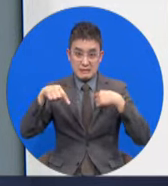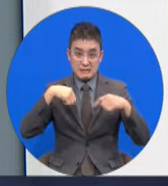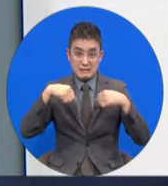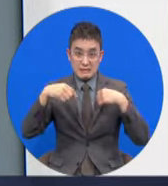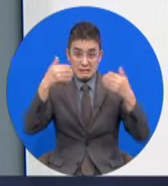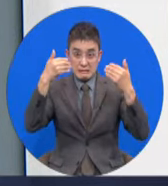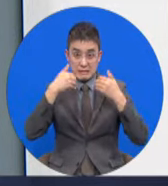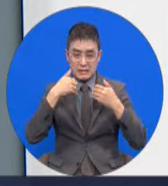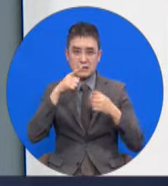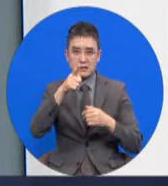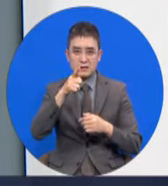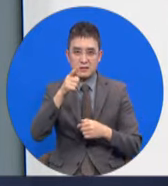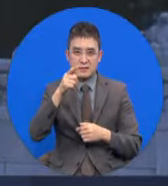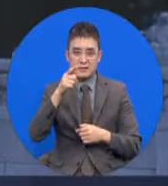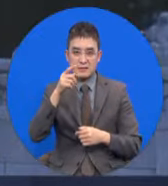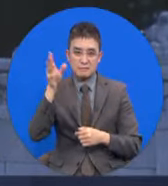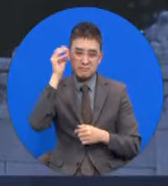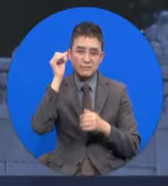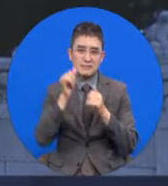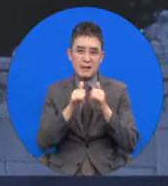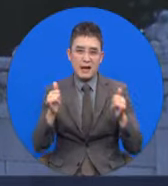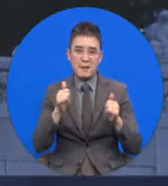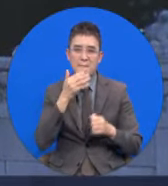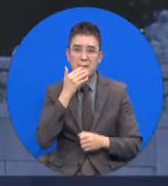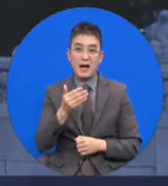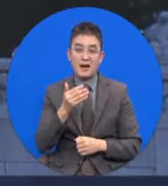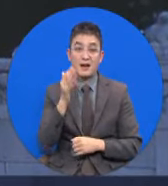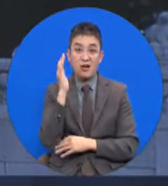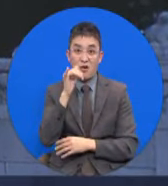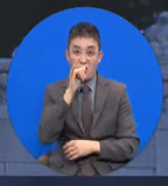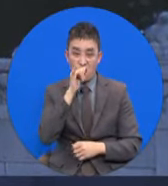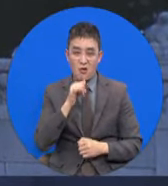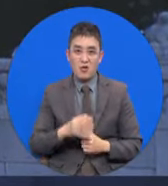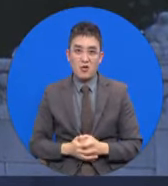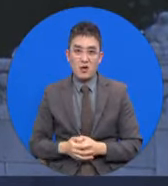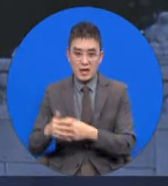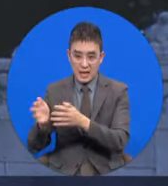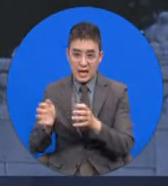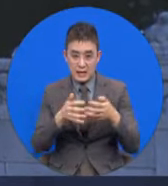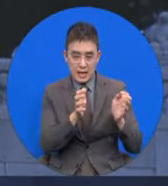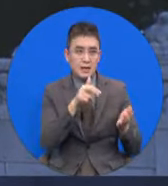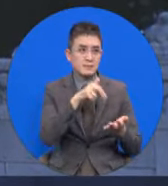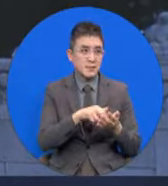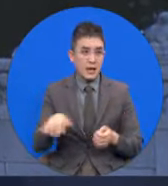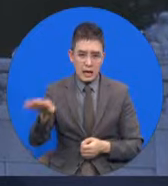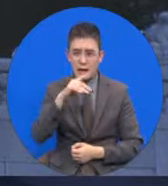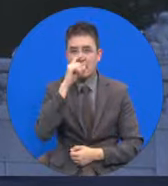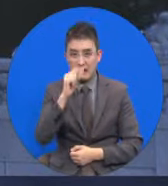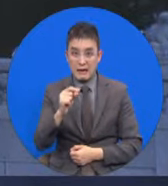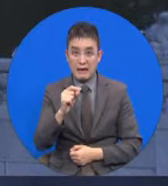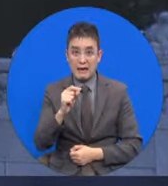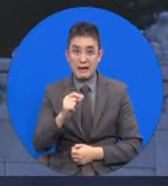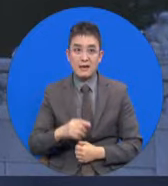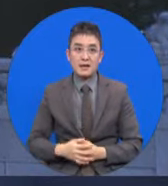네, 양당도 이 투표율을 굉장히 예민하고 민감하게 보고 있는 것 같습니다. 투표율, 과연 양당에서는 어떻게 보고